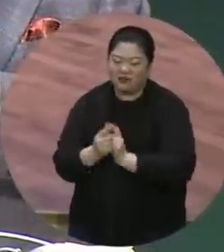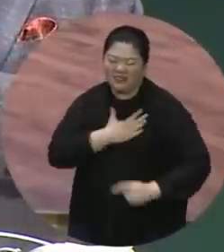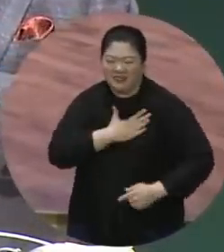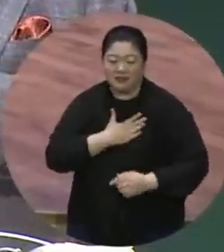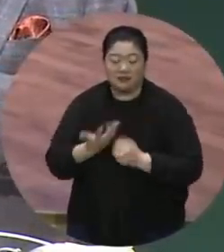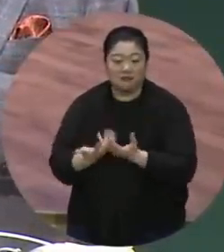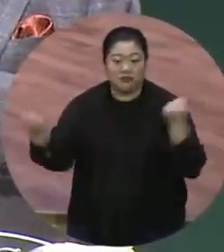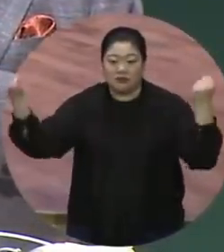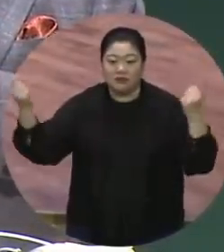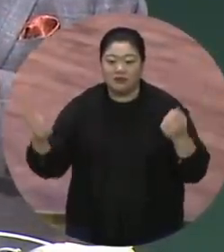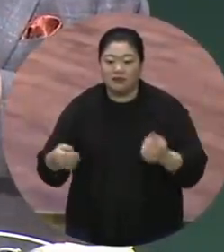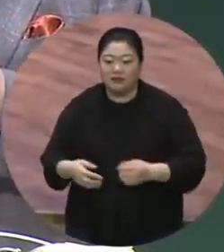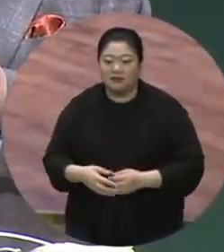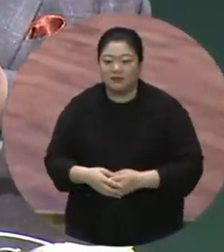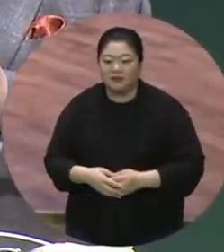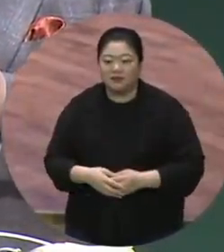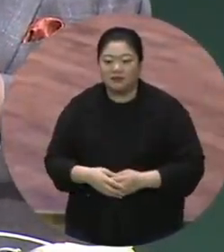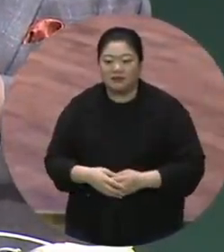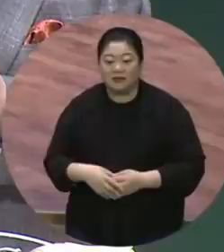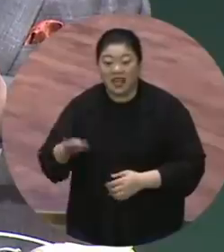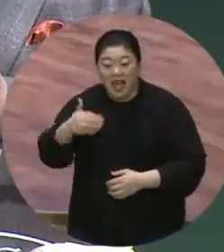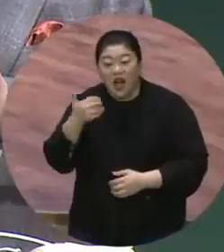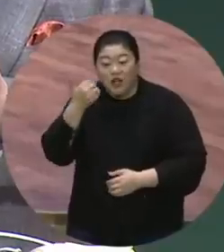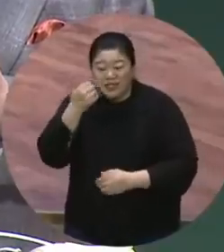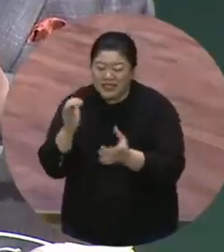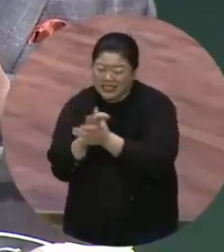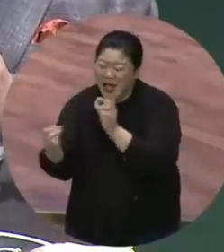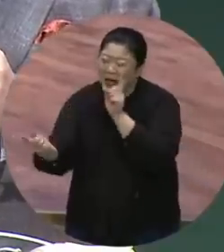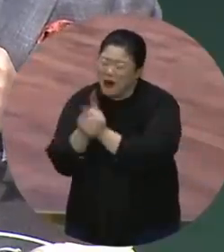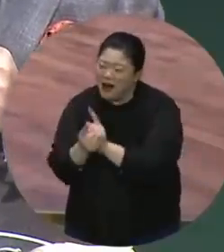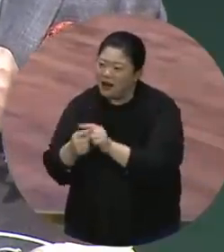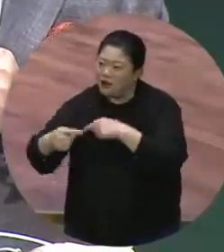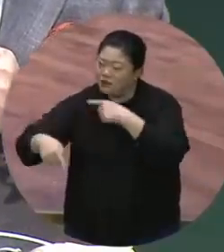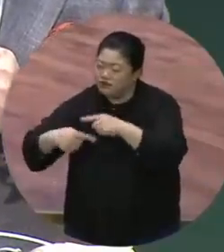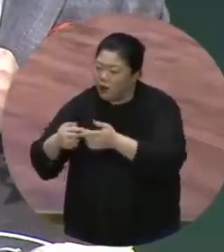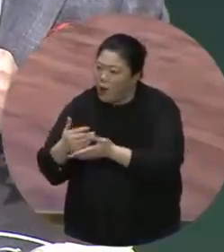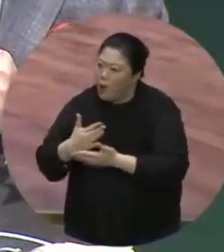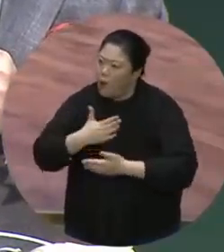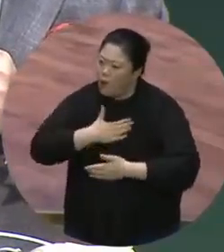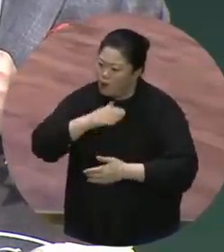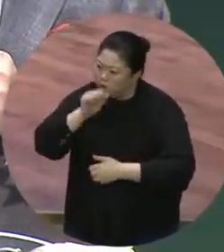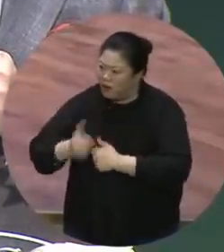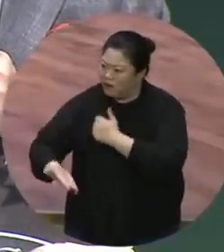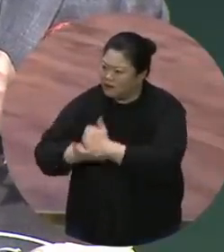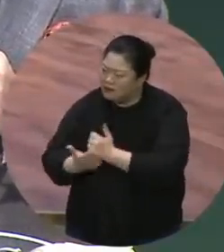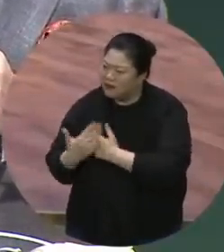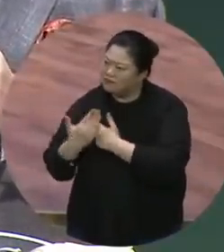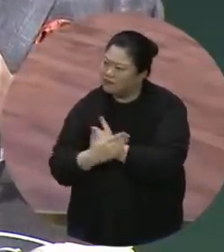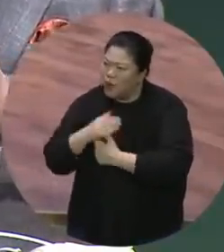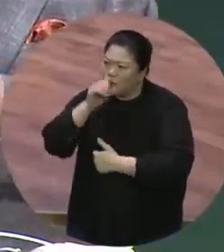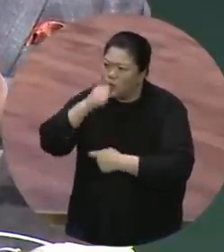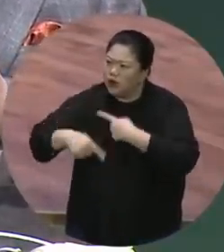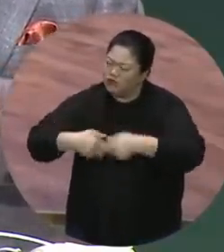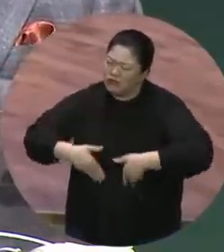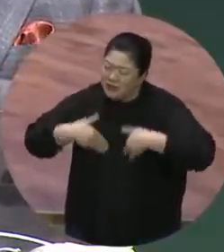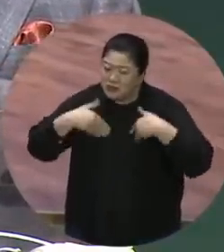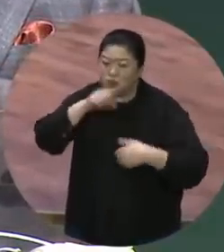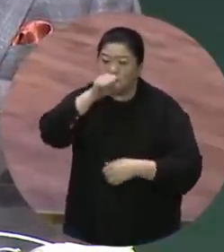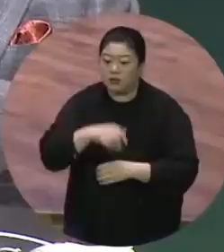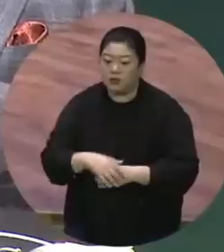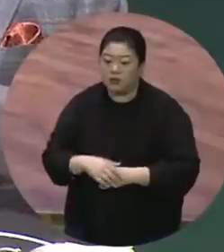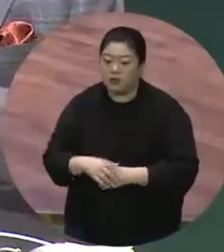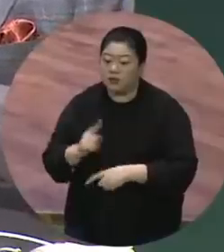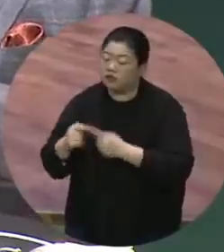갑니다. 기분 좋아요. 그 사람 만나면 기분 좋아. 칭찬하시고 격려해 주니까. 여러분, 가족들도